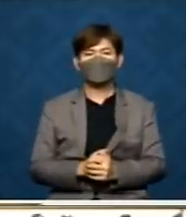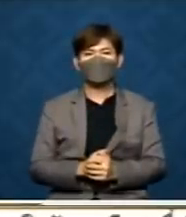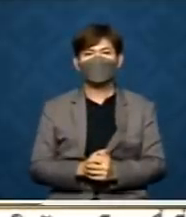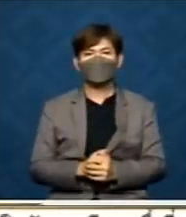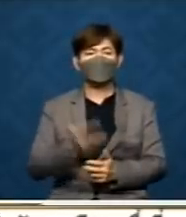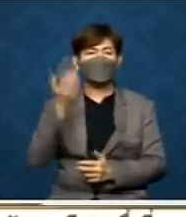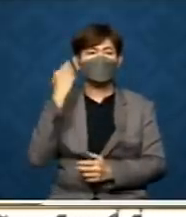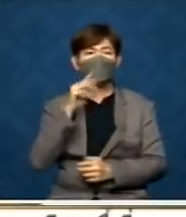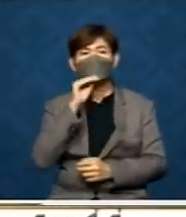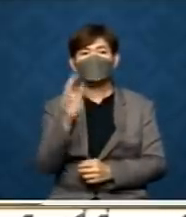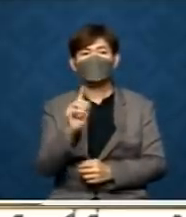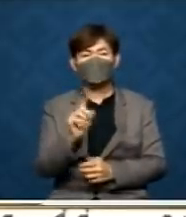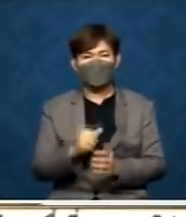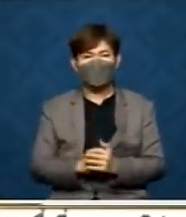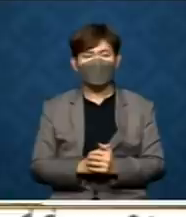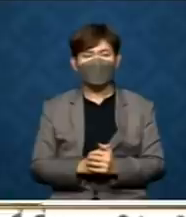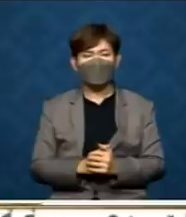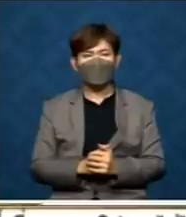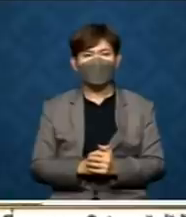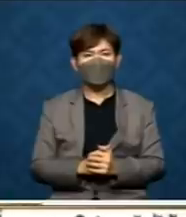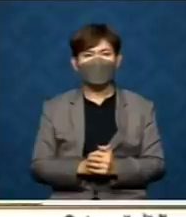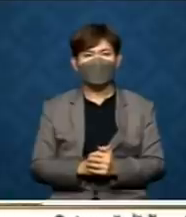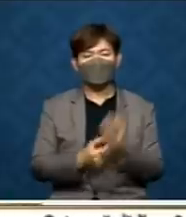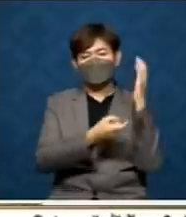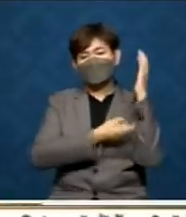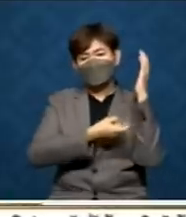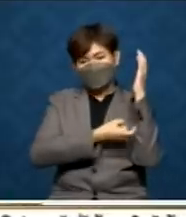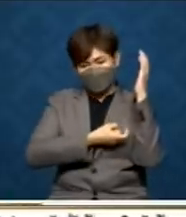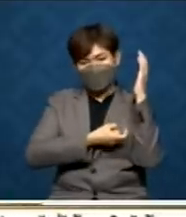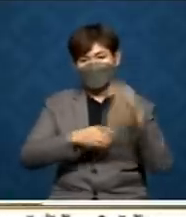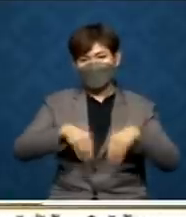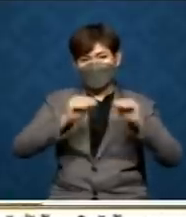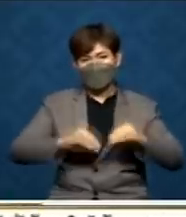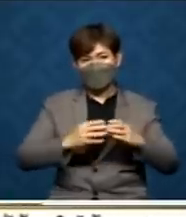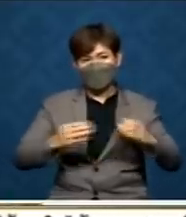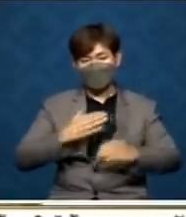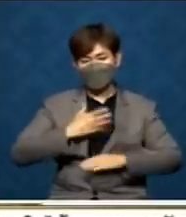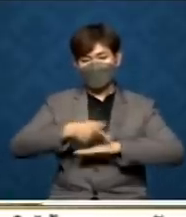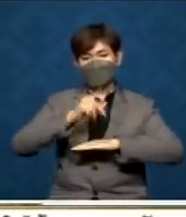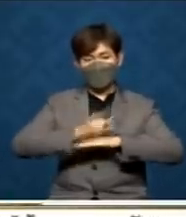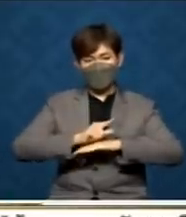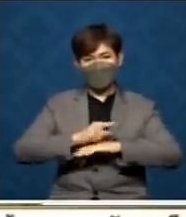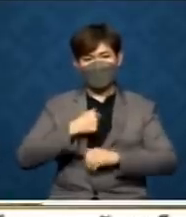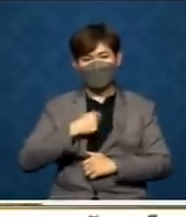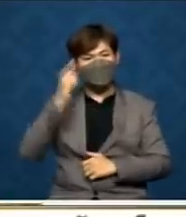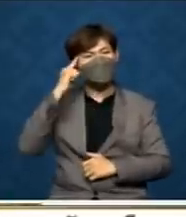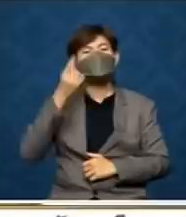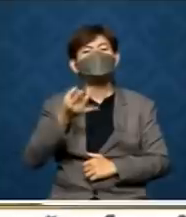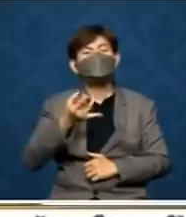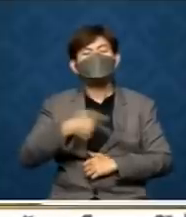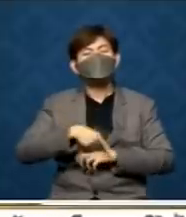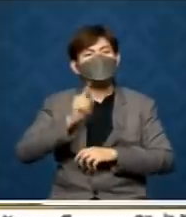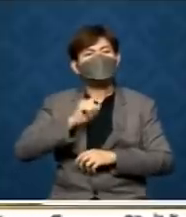วันก่อนพูดว่าไงครับรู้เรื่องยางพาราผมเป็นประธานนะผมจะไปดูไอ้ทุกเรื่อง